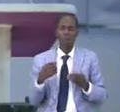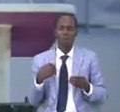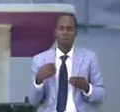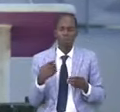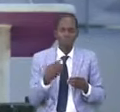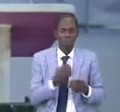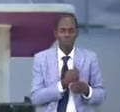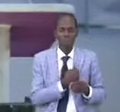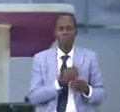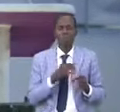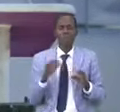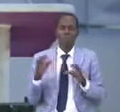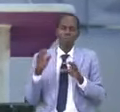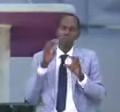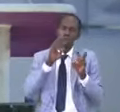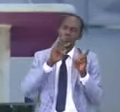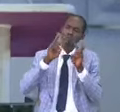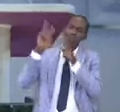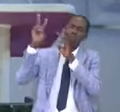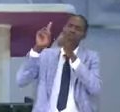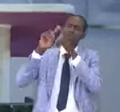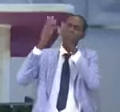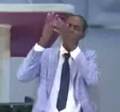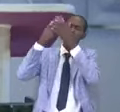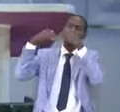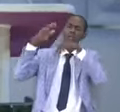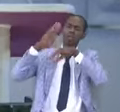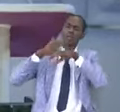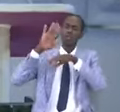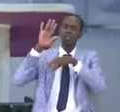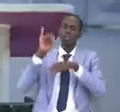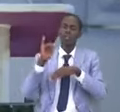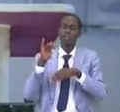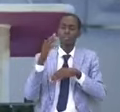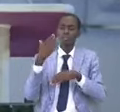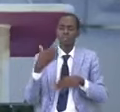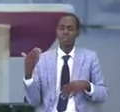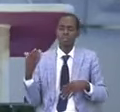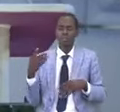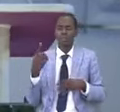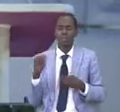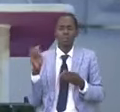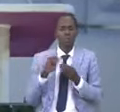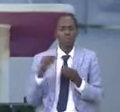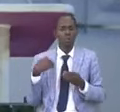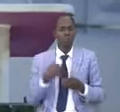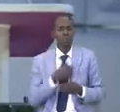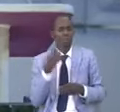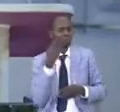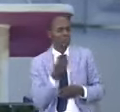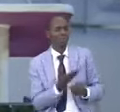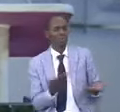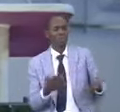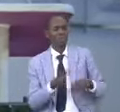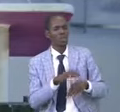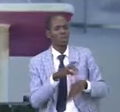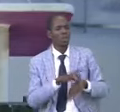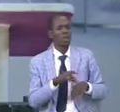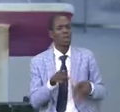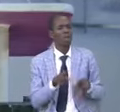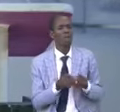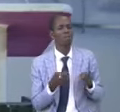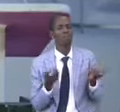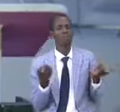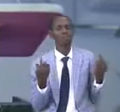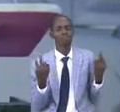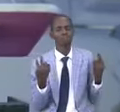plus que nos paires que nous concernant les choses mondaines comme une vanité c'est un prix que